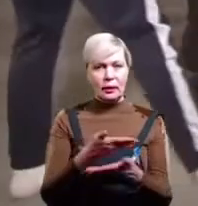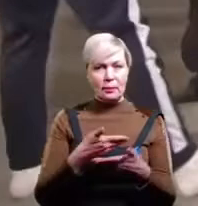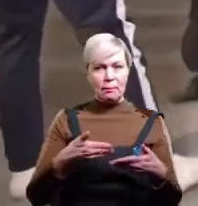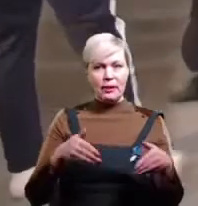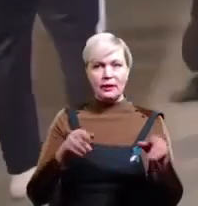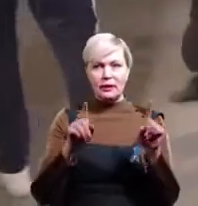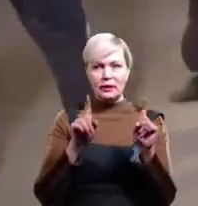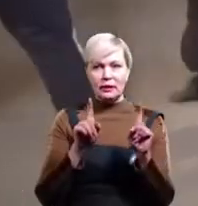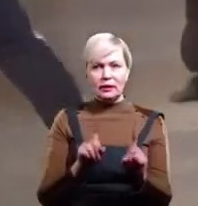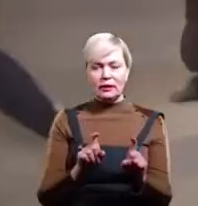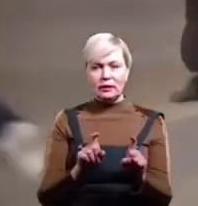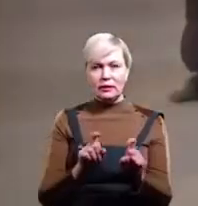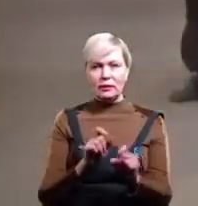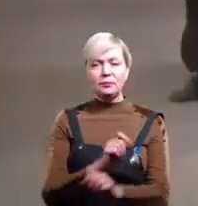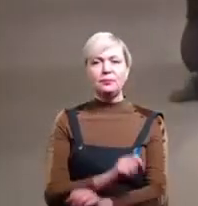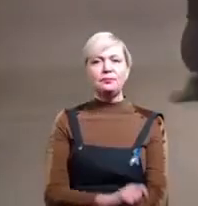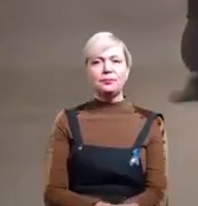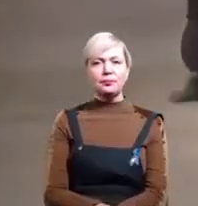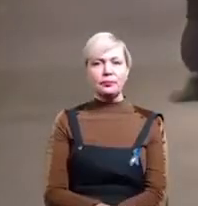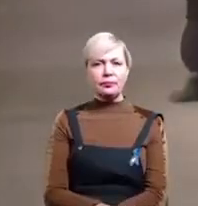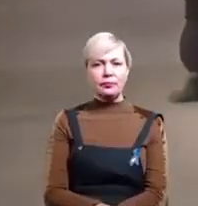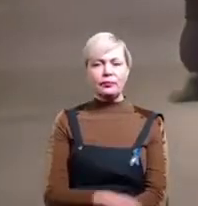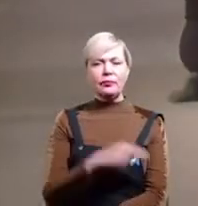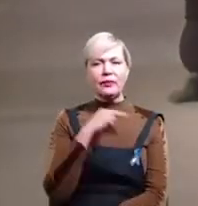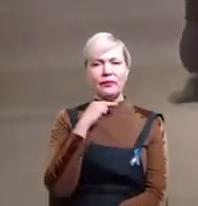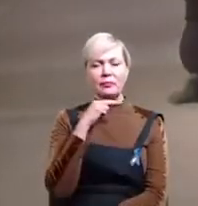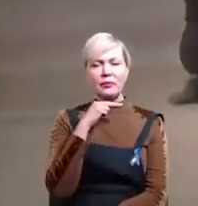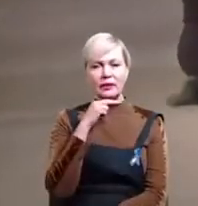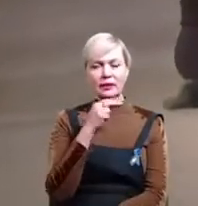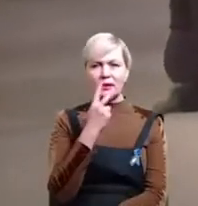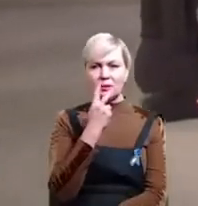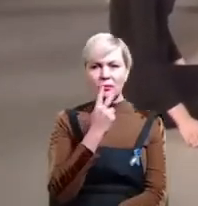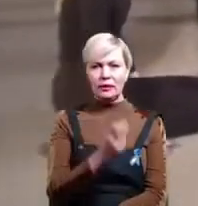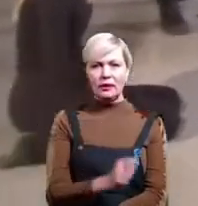народ, Ахтунг, внимательно.